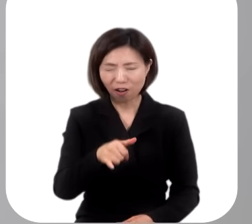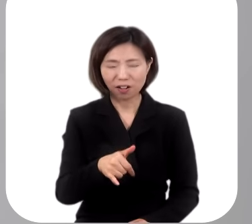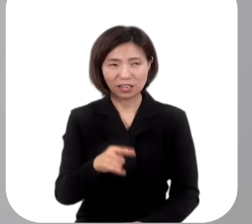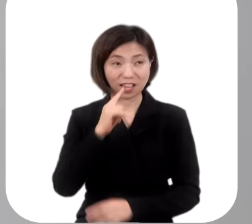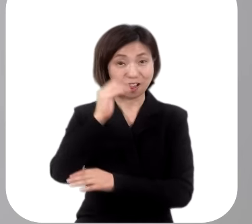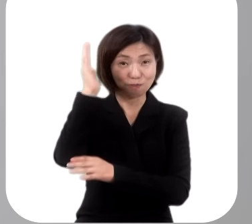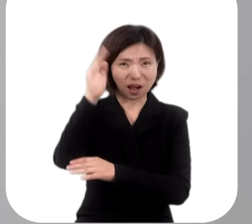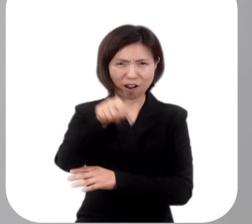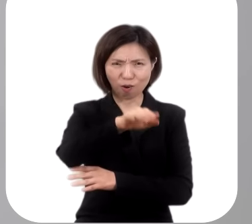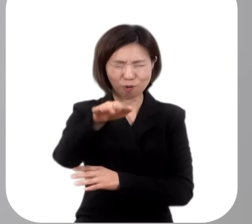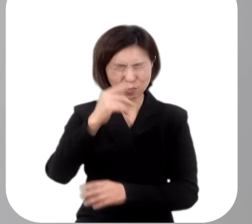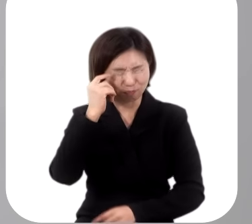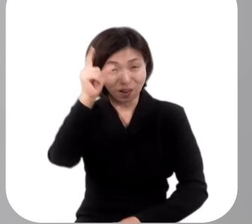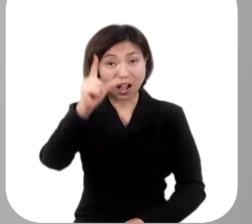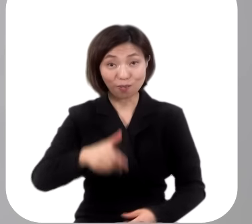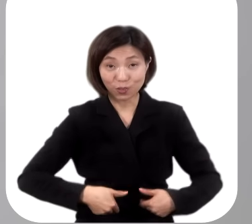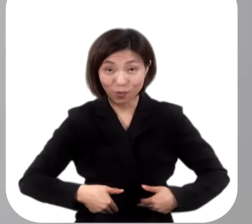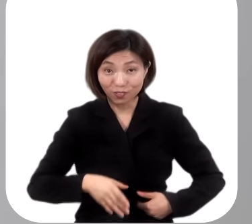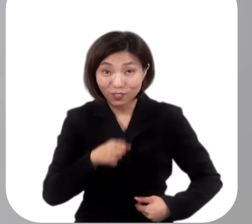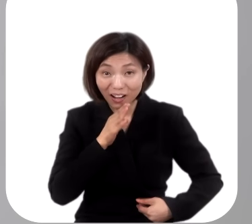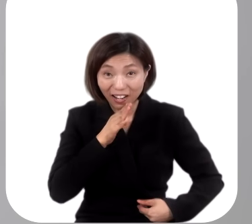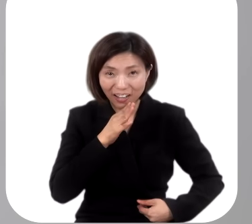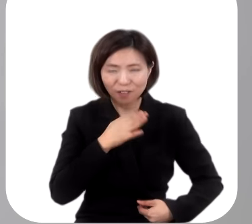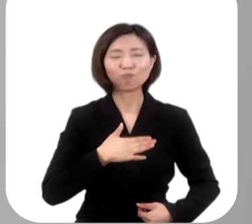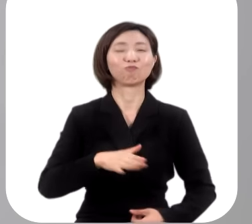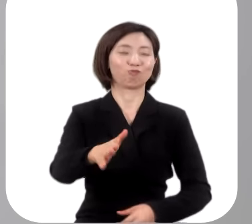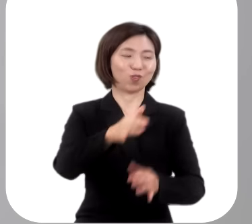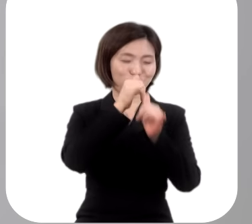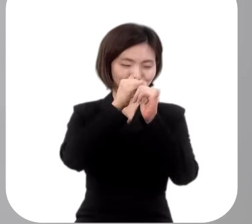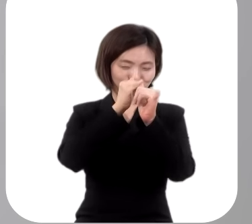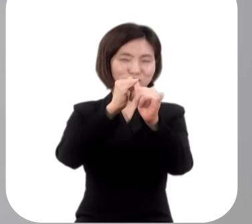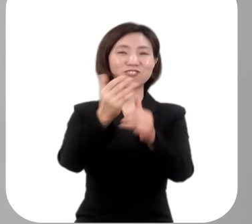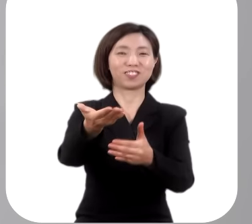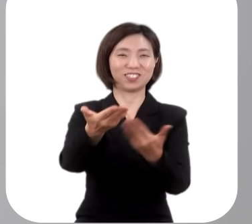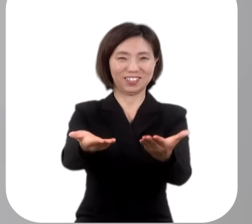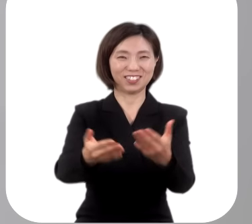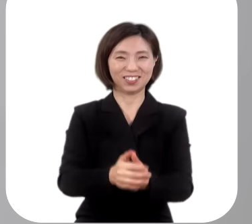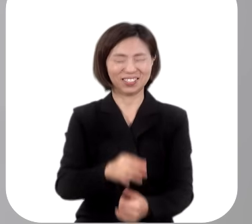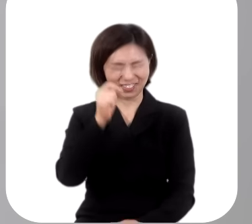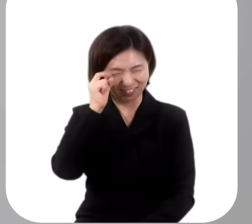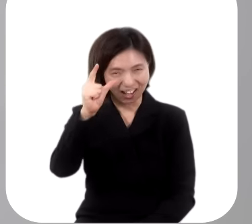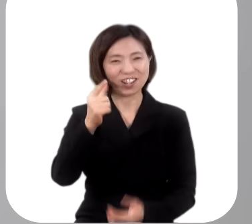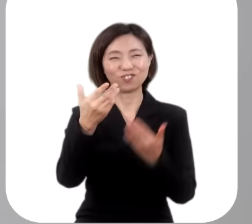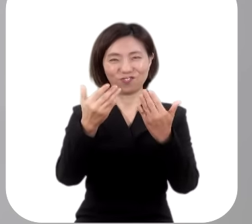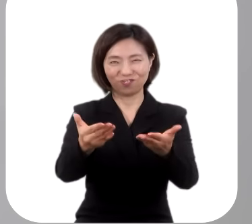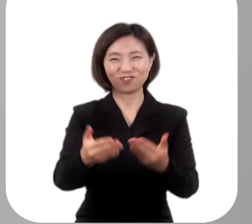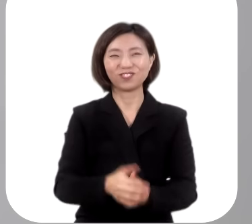앞으로 증문 즉설을 하면 저렇게 알아들어야 됩니다 알았죠? 아주 훌륭하십니다.